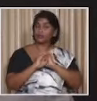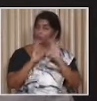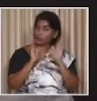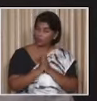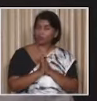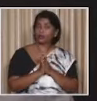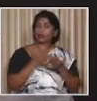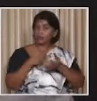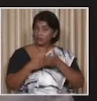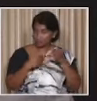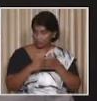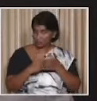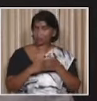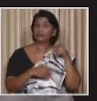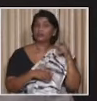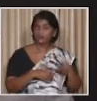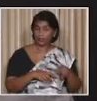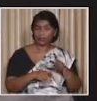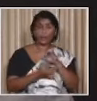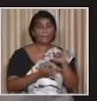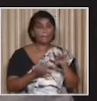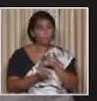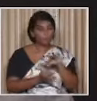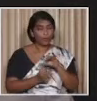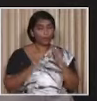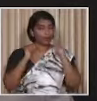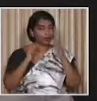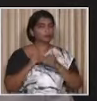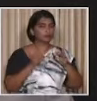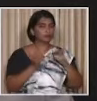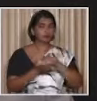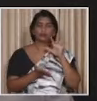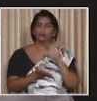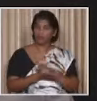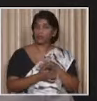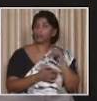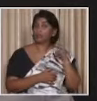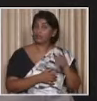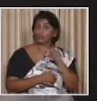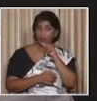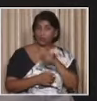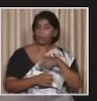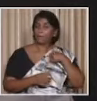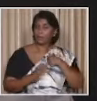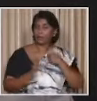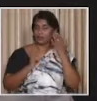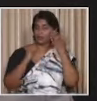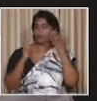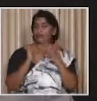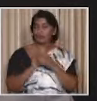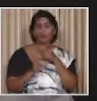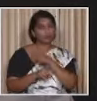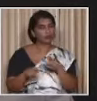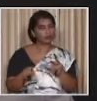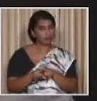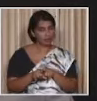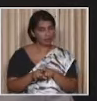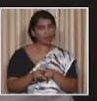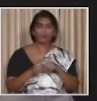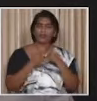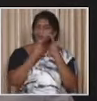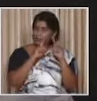සියල්ලම ඉදිකරන ගමන් ප්‍රජාතන්ත්‍රවාදයේ නිවැරදිව තහවුරු කිරීම එයයි අපේ ප්‍රධාන යුතුකම වෙන්න ඕනේ ඒ නිසා